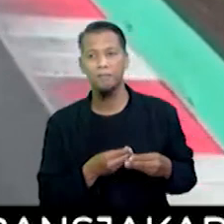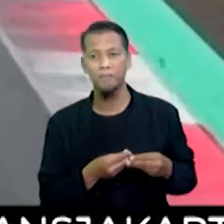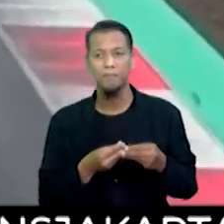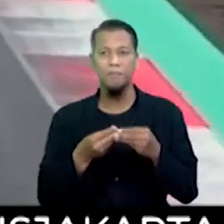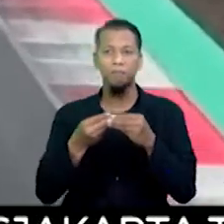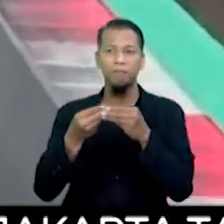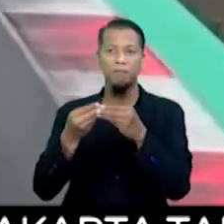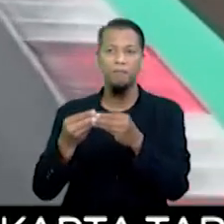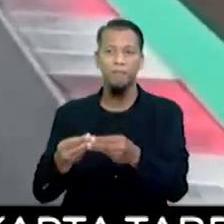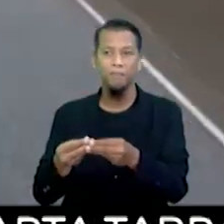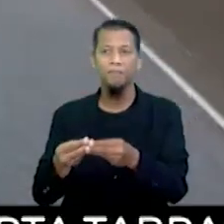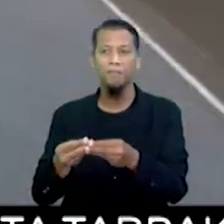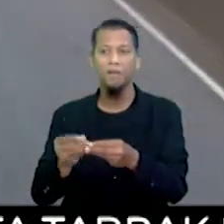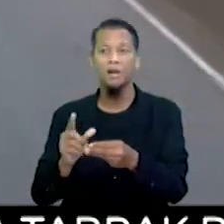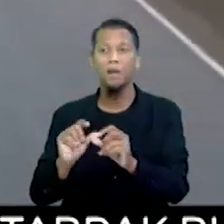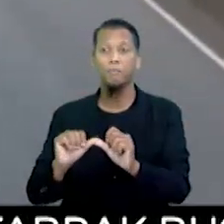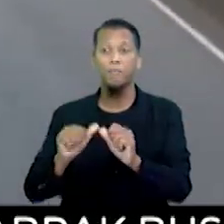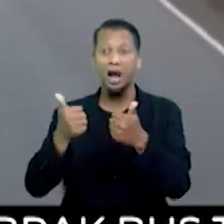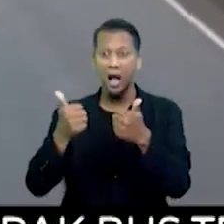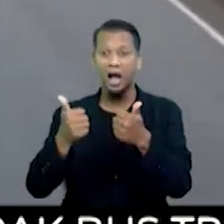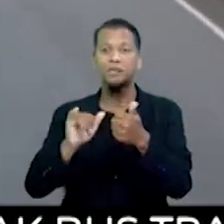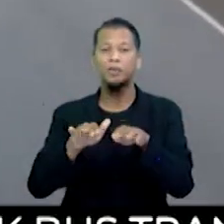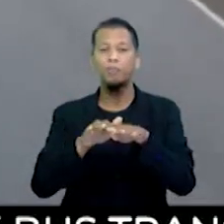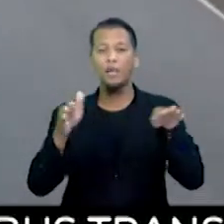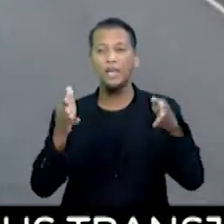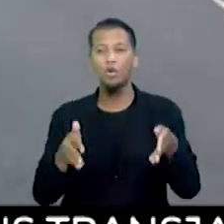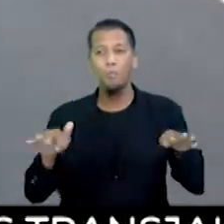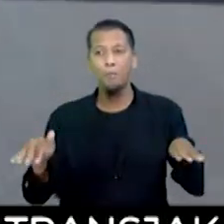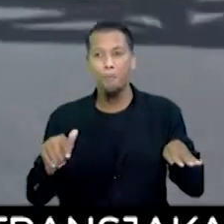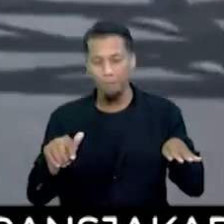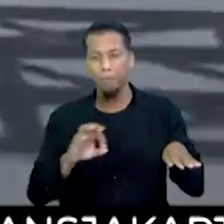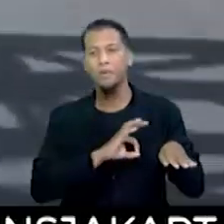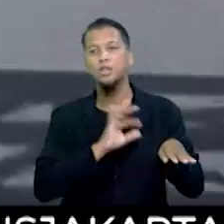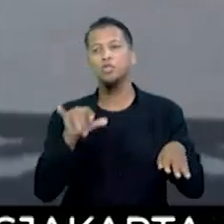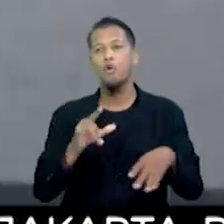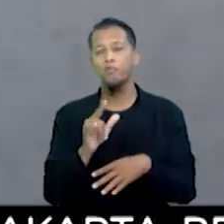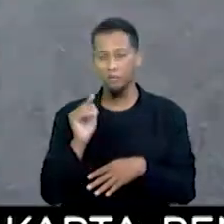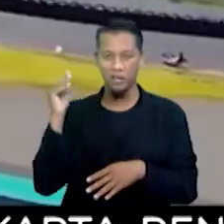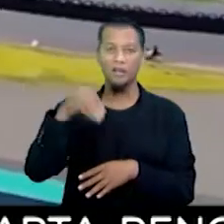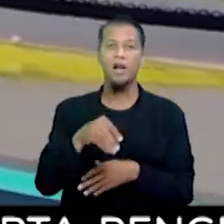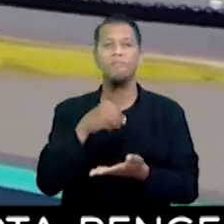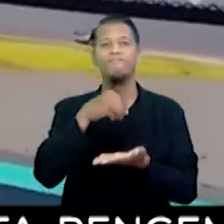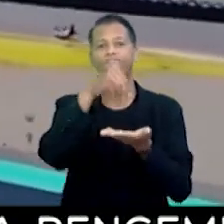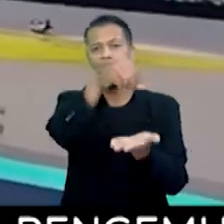MotoGP Mandalika. Dari Lombok Tengah, Emma Widiati, iNews melaporkan.